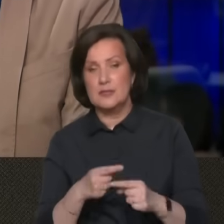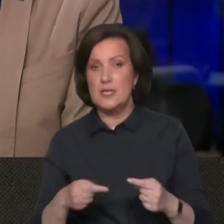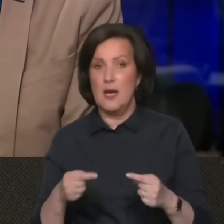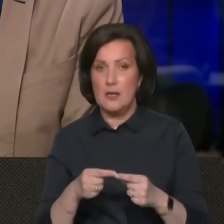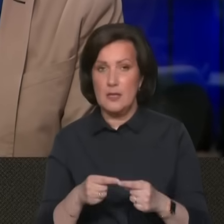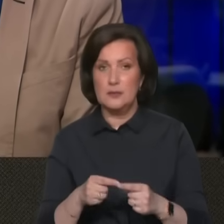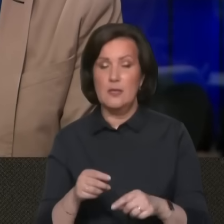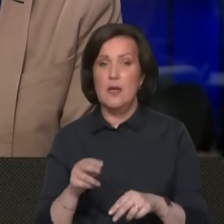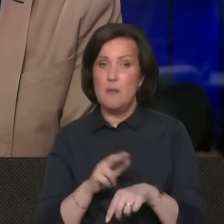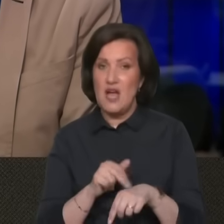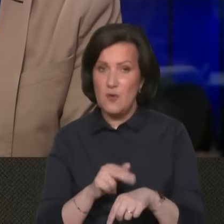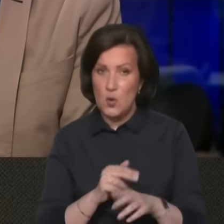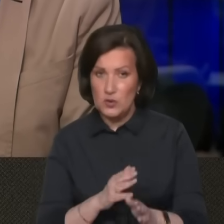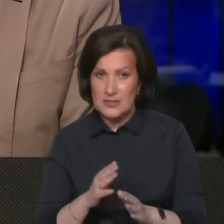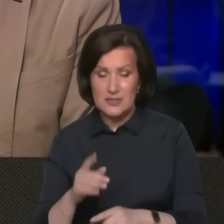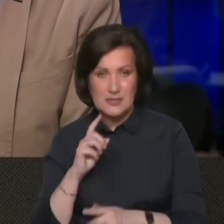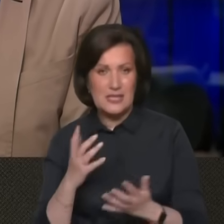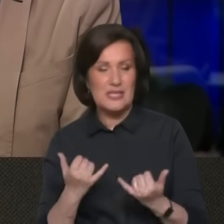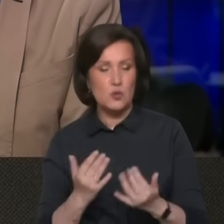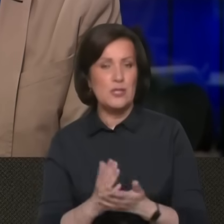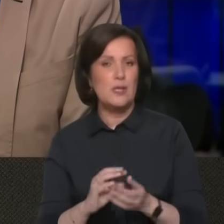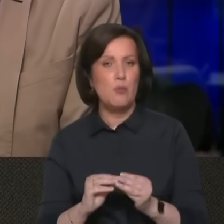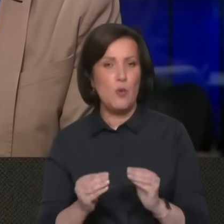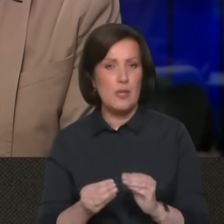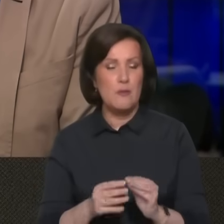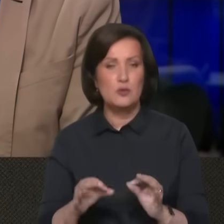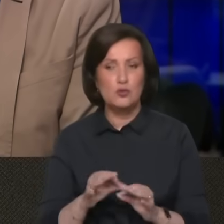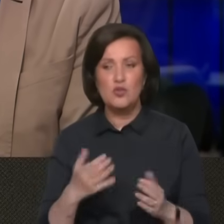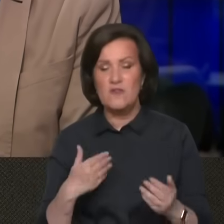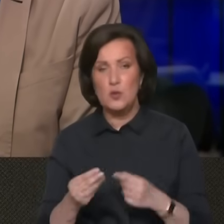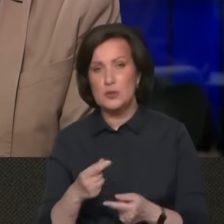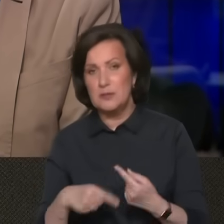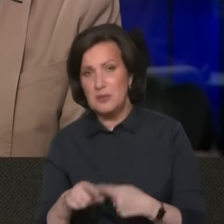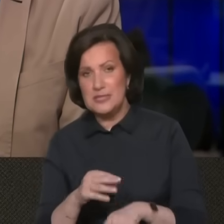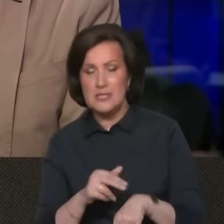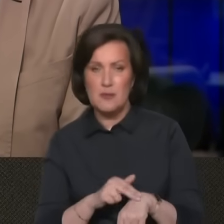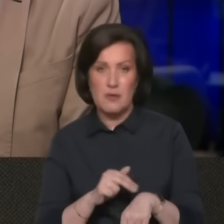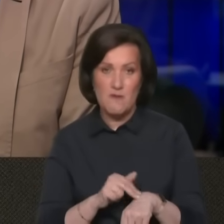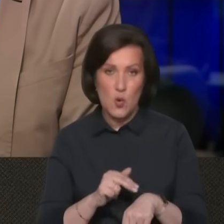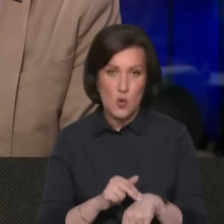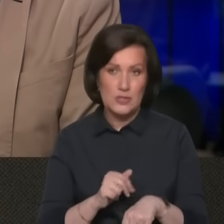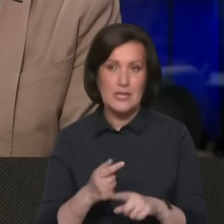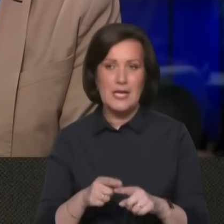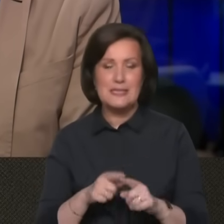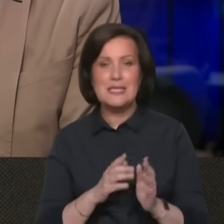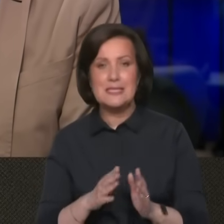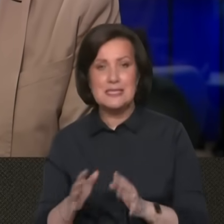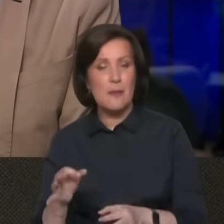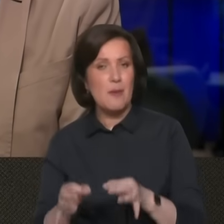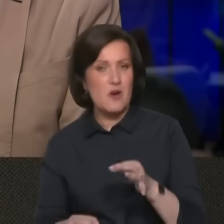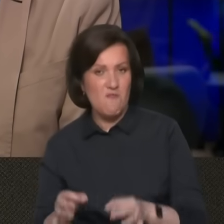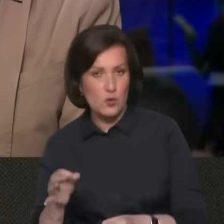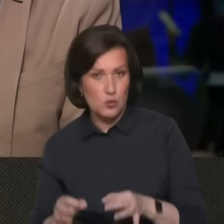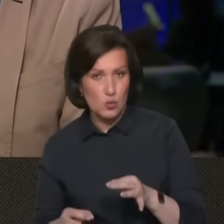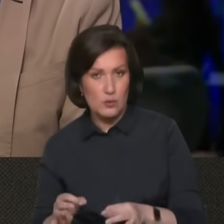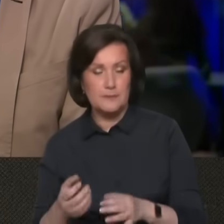якраз правоохоронна система. Ми з вами знаємо, які сьогодні є проблеми щодо відносин бізнесу і правоохоронної системи. Це система правосуддя